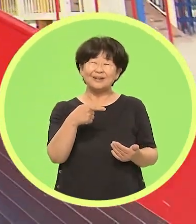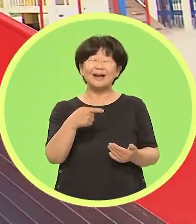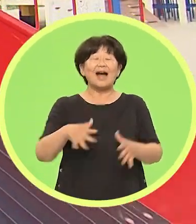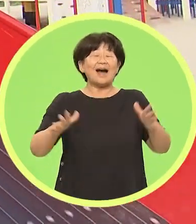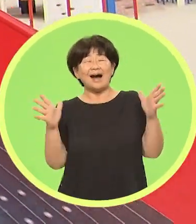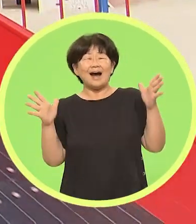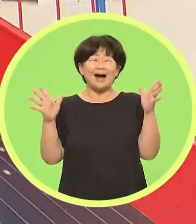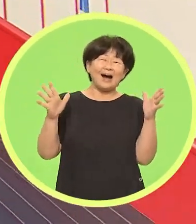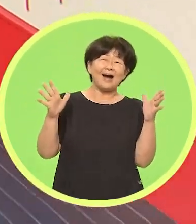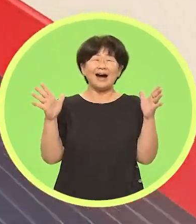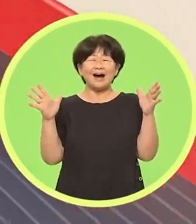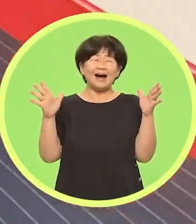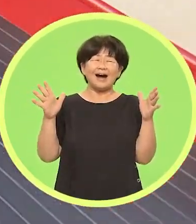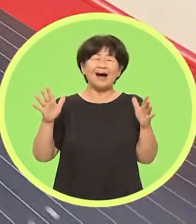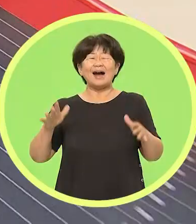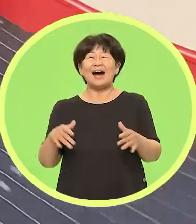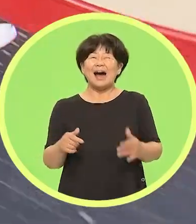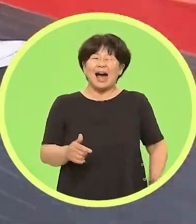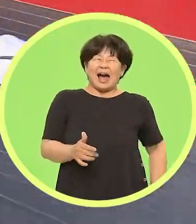う。